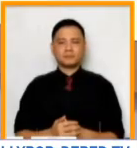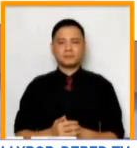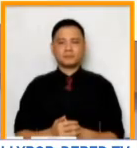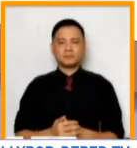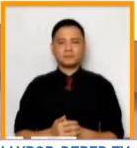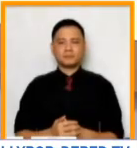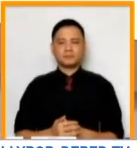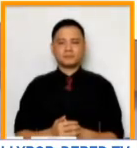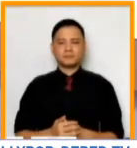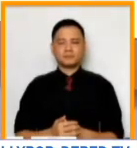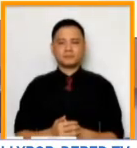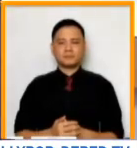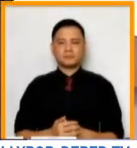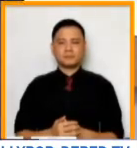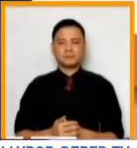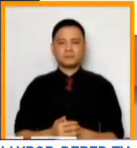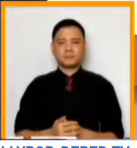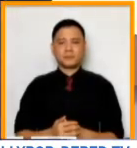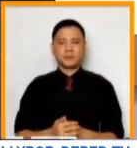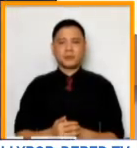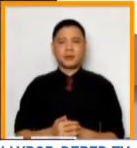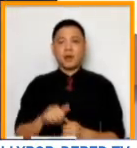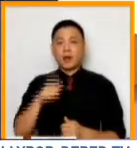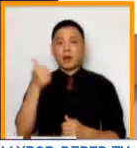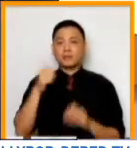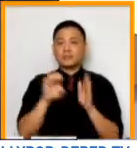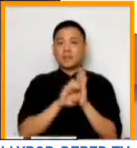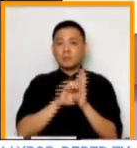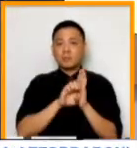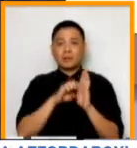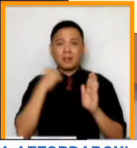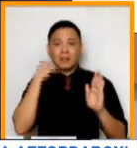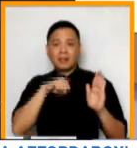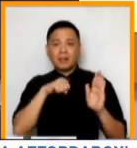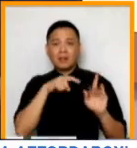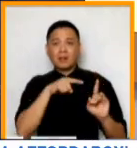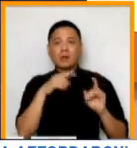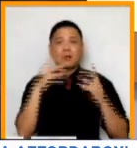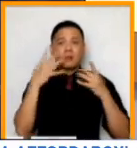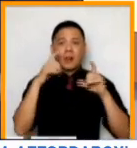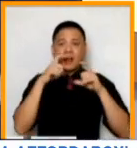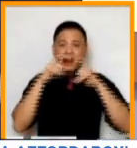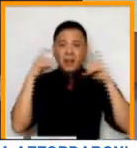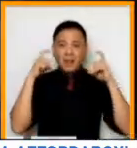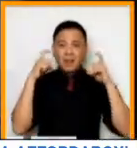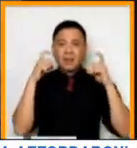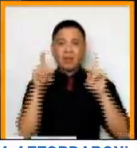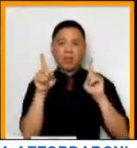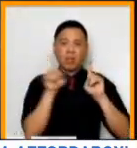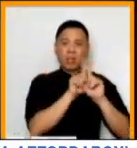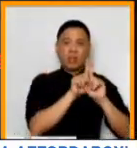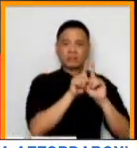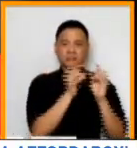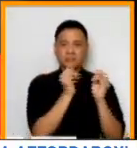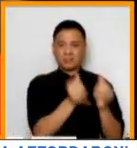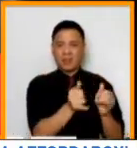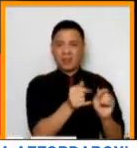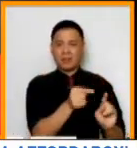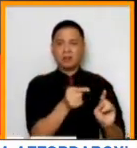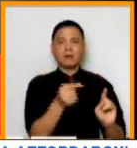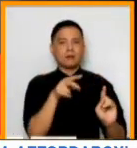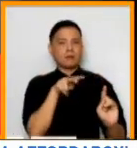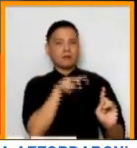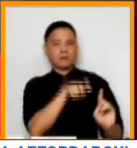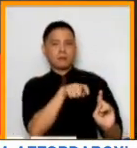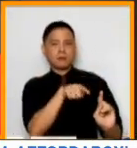Ito, isa pang paglabag, wala na ngang face mask, hindi pa nasunod ang physical distancing. Yan po ang eksenang nakunan sa isang cafe at